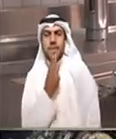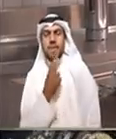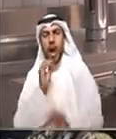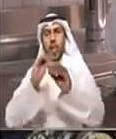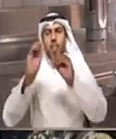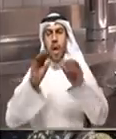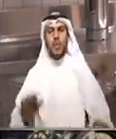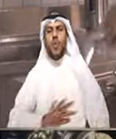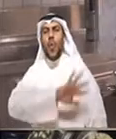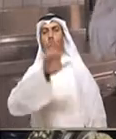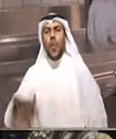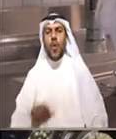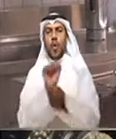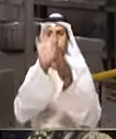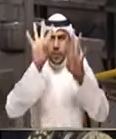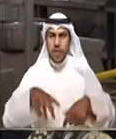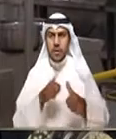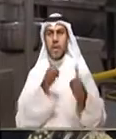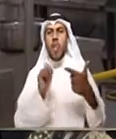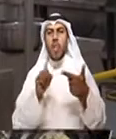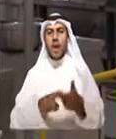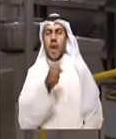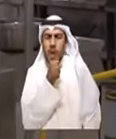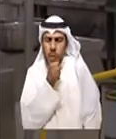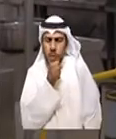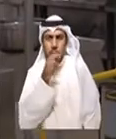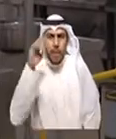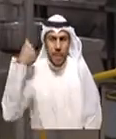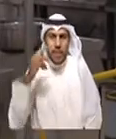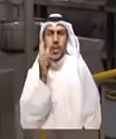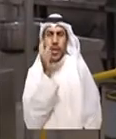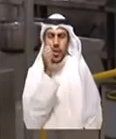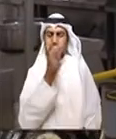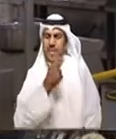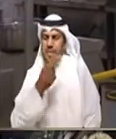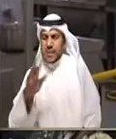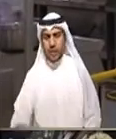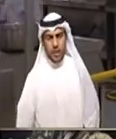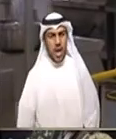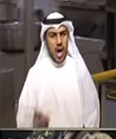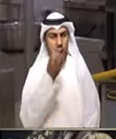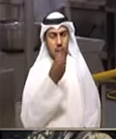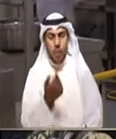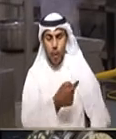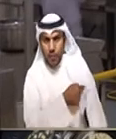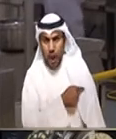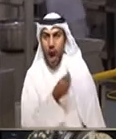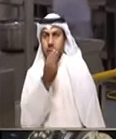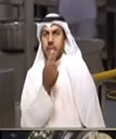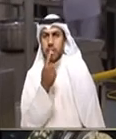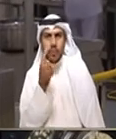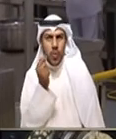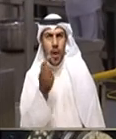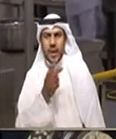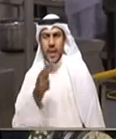النزلاء. الوجبات جميع أنواعها، النورمال العادية، وجبات العلاجية كذلك، منها الهاي